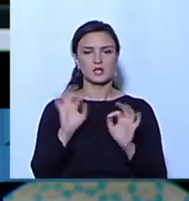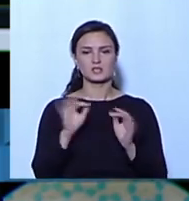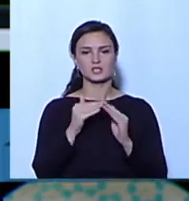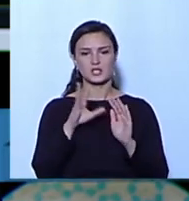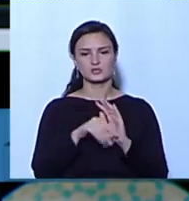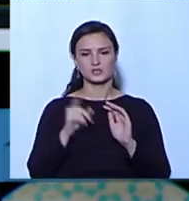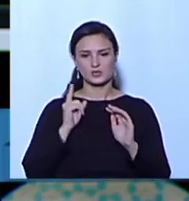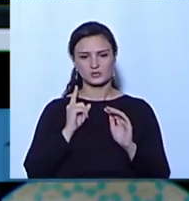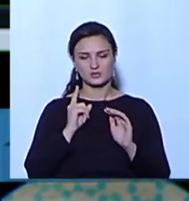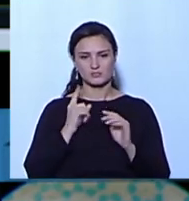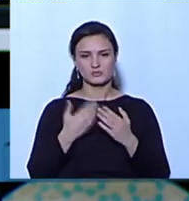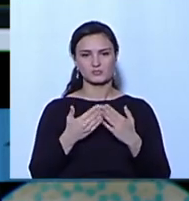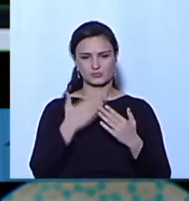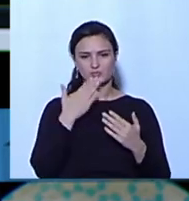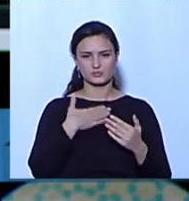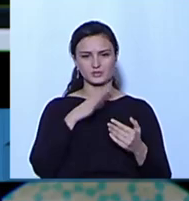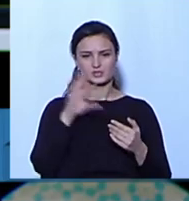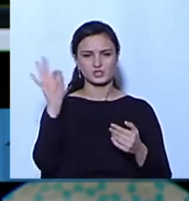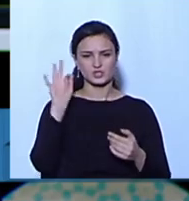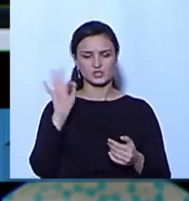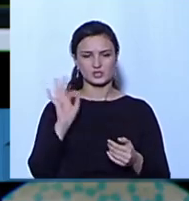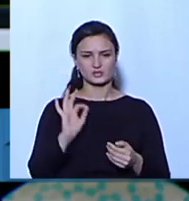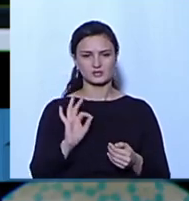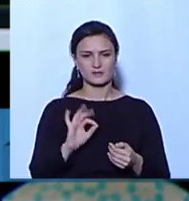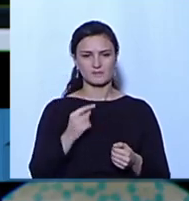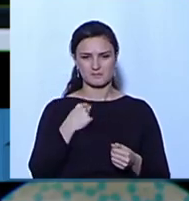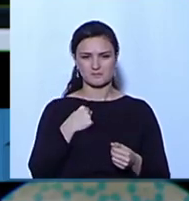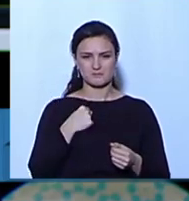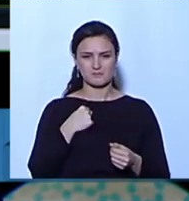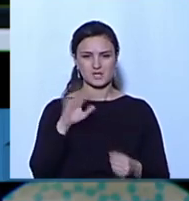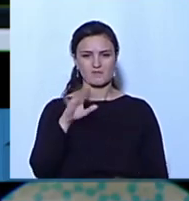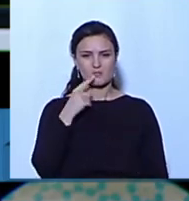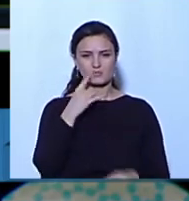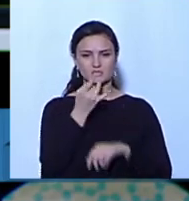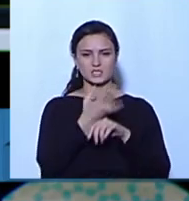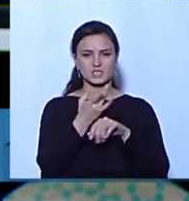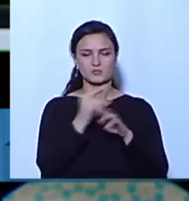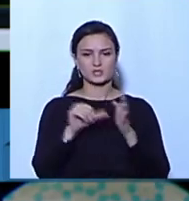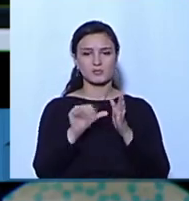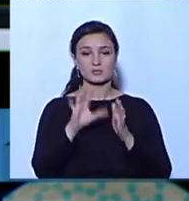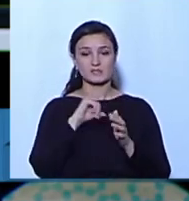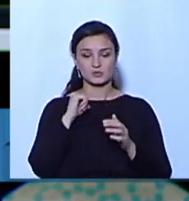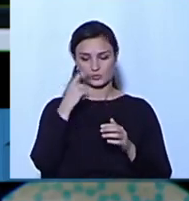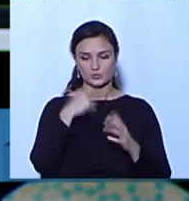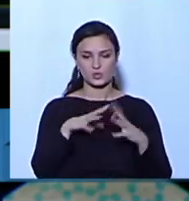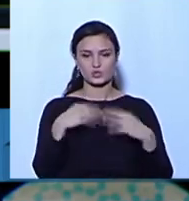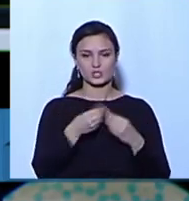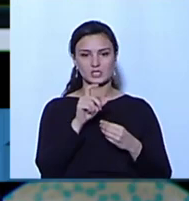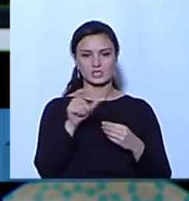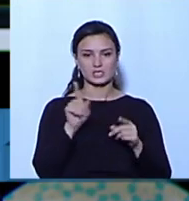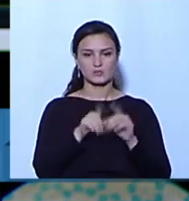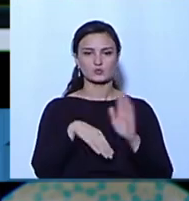სახში დალოდინება, ჩვენ ხშირად მე არ გულისხმობ სასწრაფო დახმარებას. პაციენტი და მისი ოჯახის